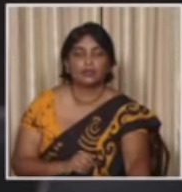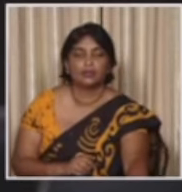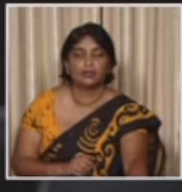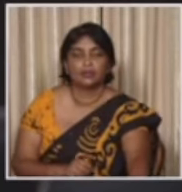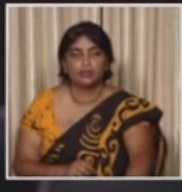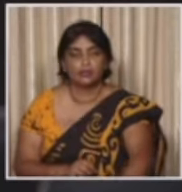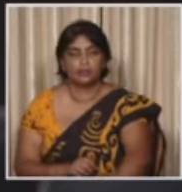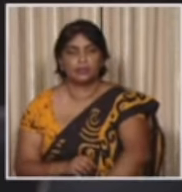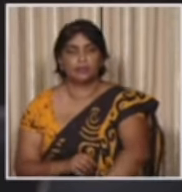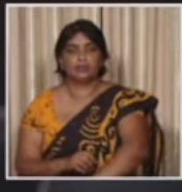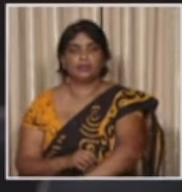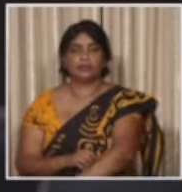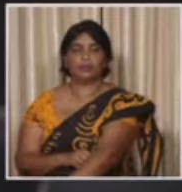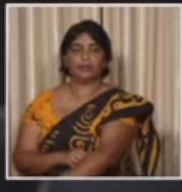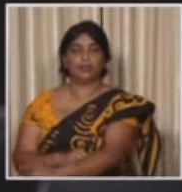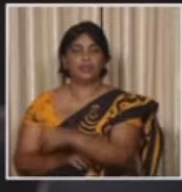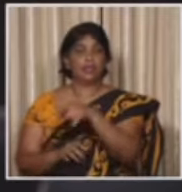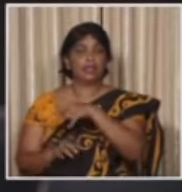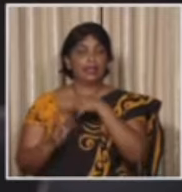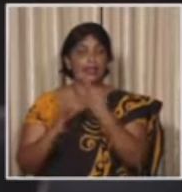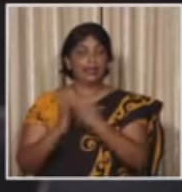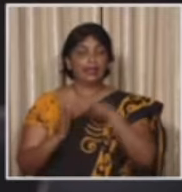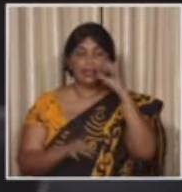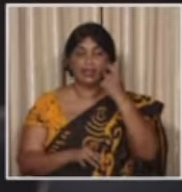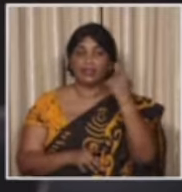මේ පරාට නීතිය ගෙන 1990